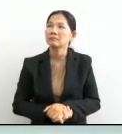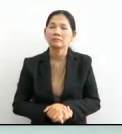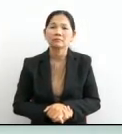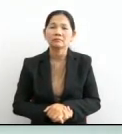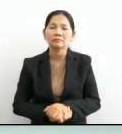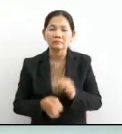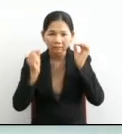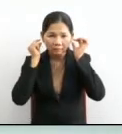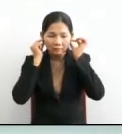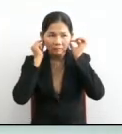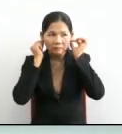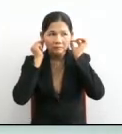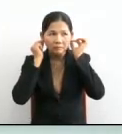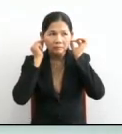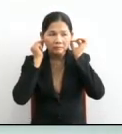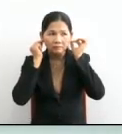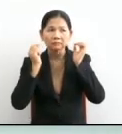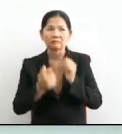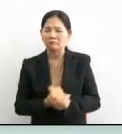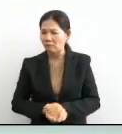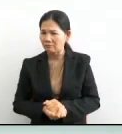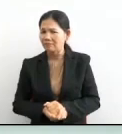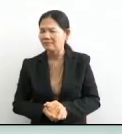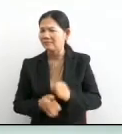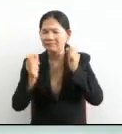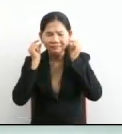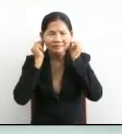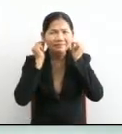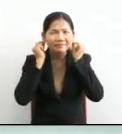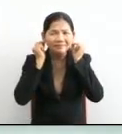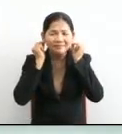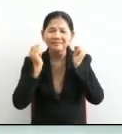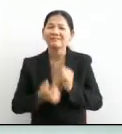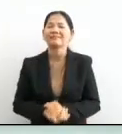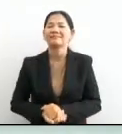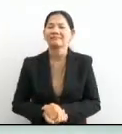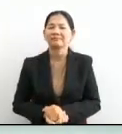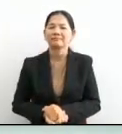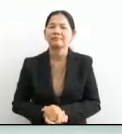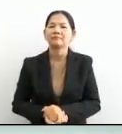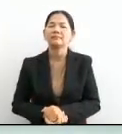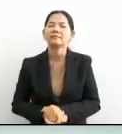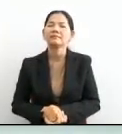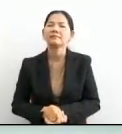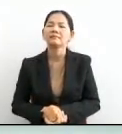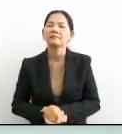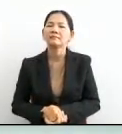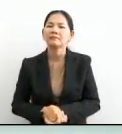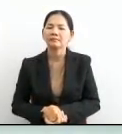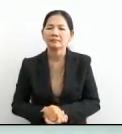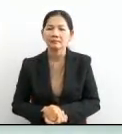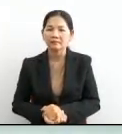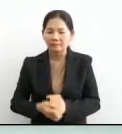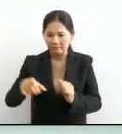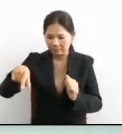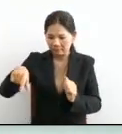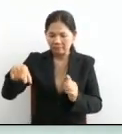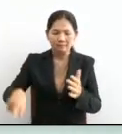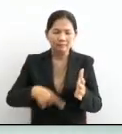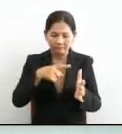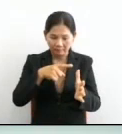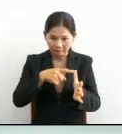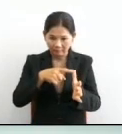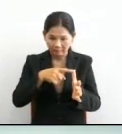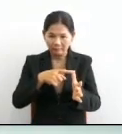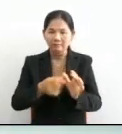cha là ona cứ chia trò chia chàn chấm cha trò chia này có cái hai tháng cá bài cha con